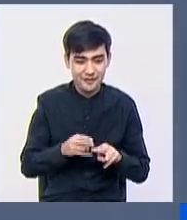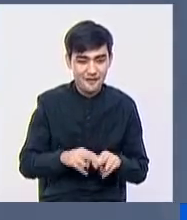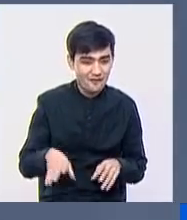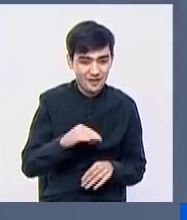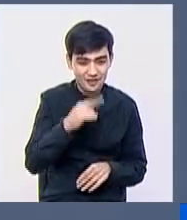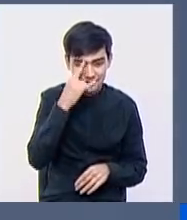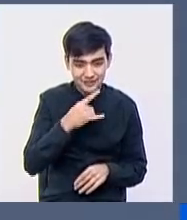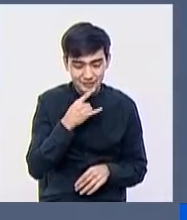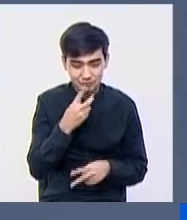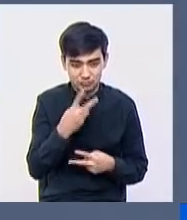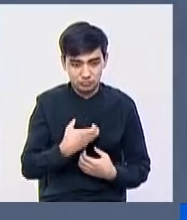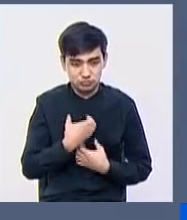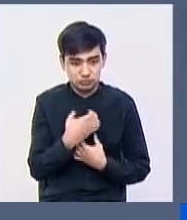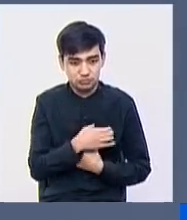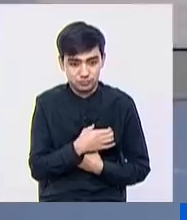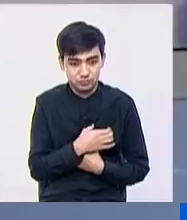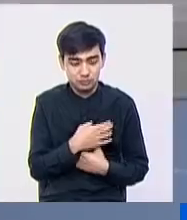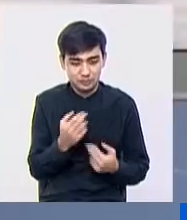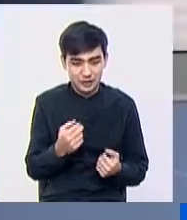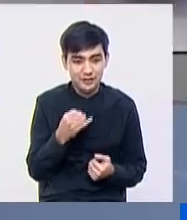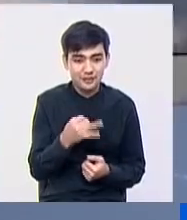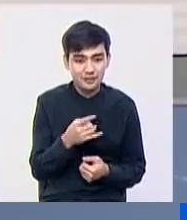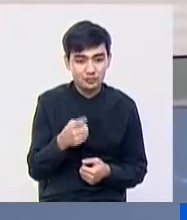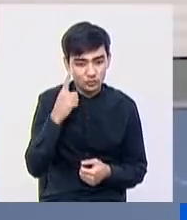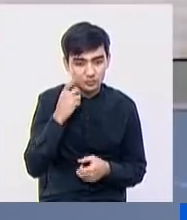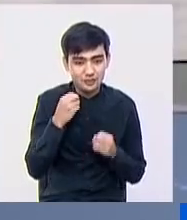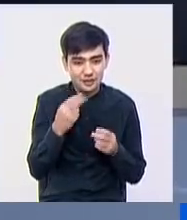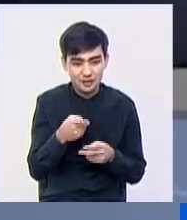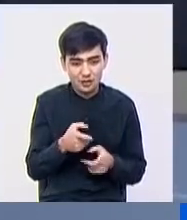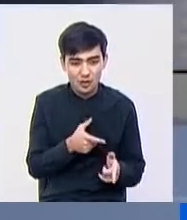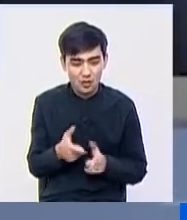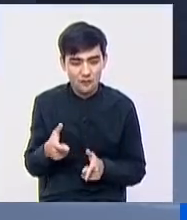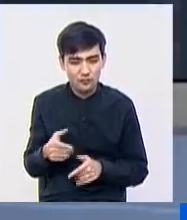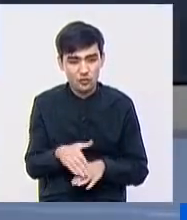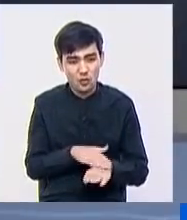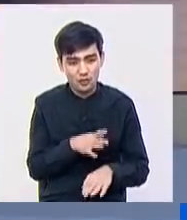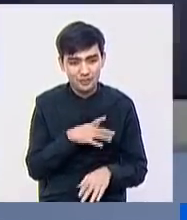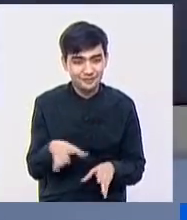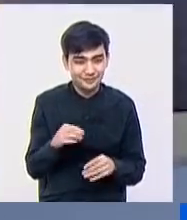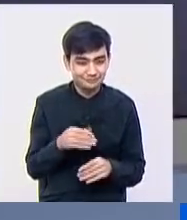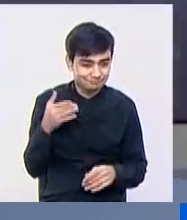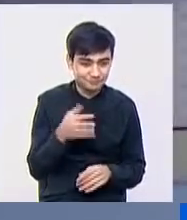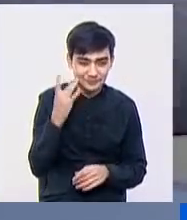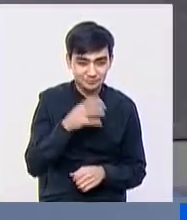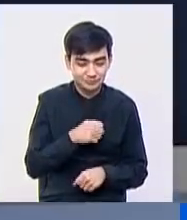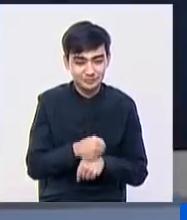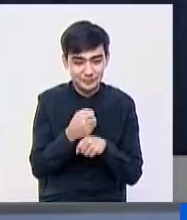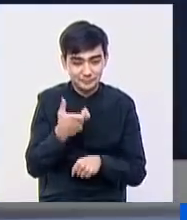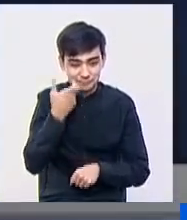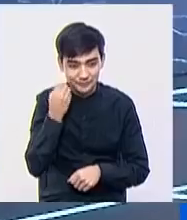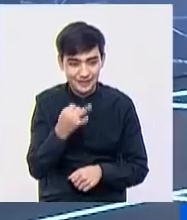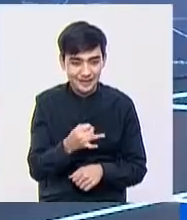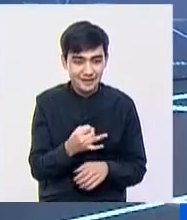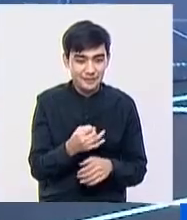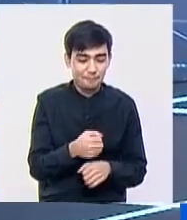Казахстан захлестнула, да? Как вы считаете, как долго она готовилась, как долго они шли к этому, и потом они воспользовались и